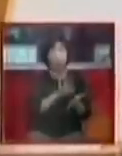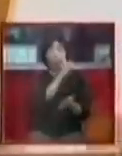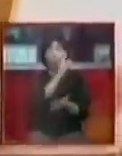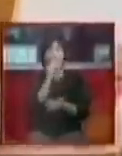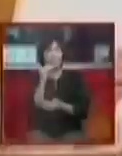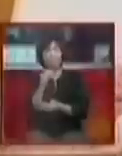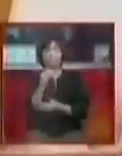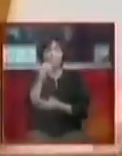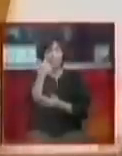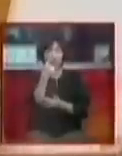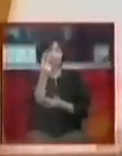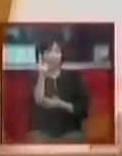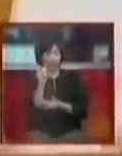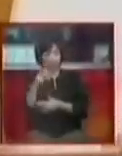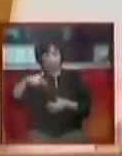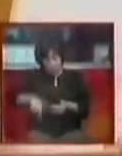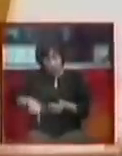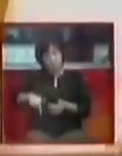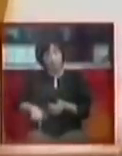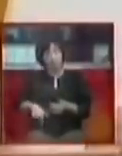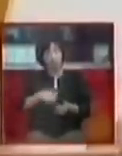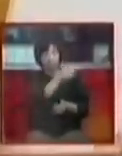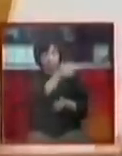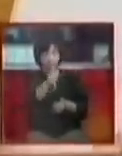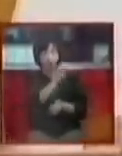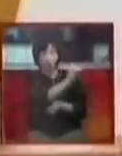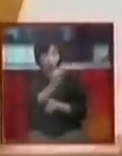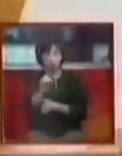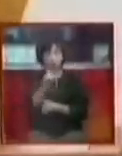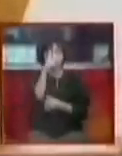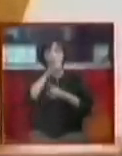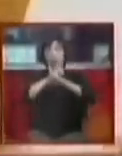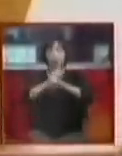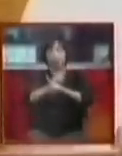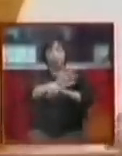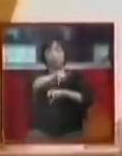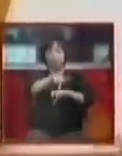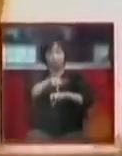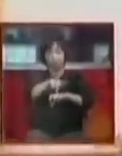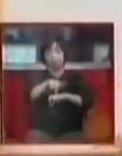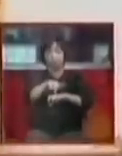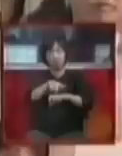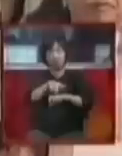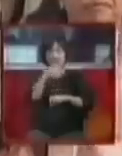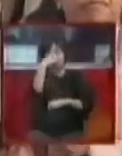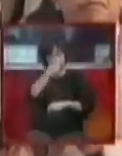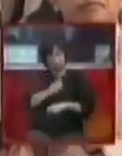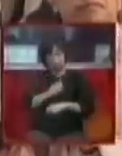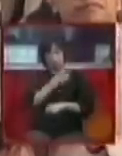74,600 na baril na magagamit nila upang ipagtanggol at alagaan ang bayan, lipunan at sarili.